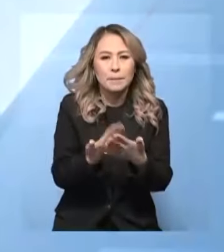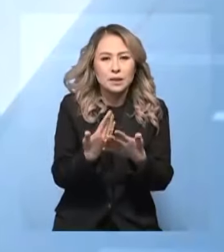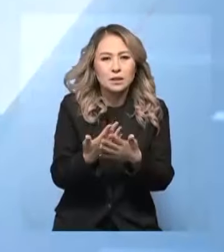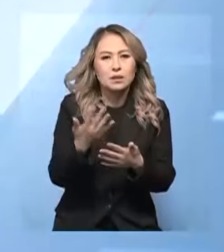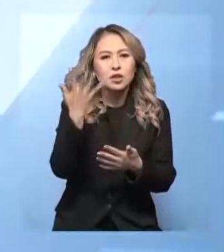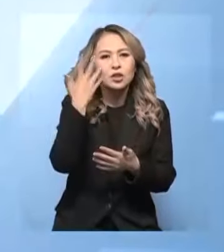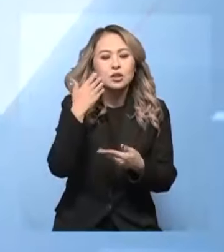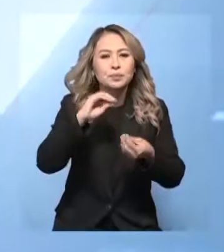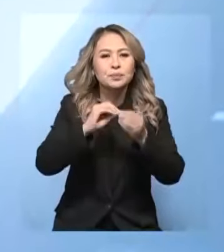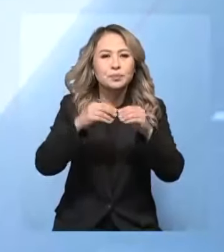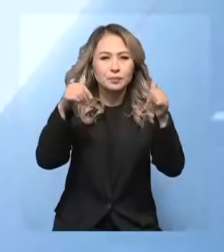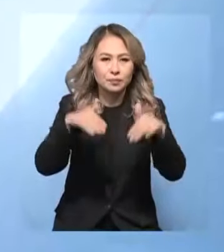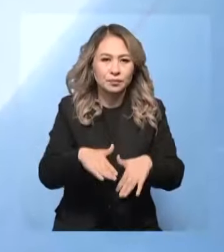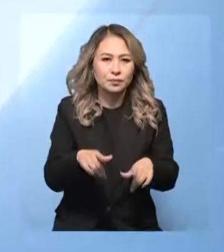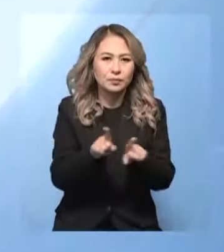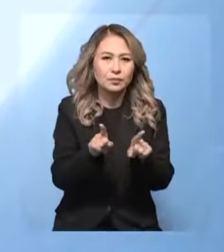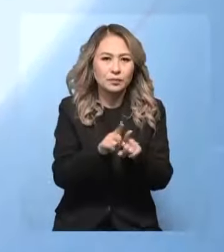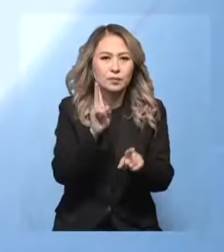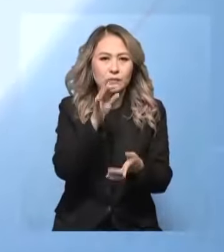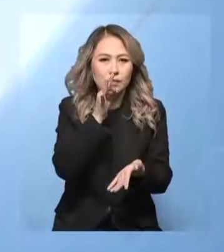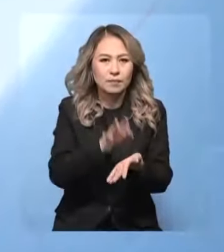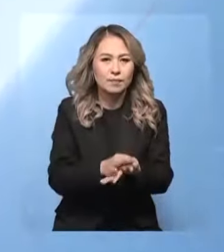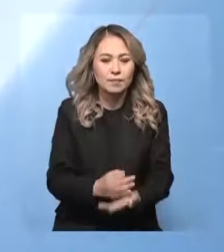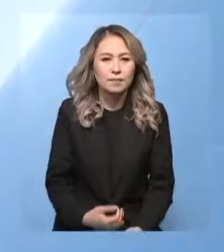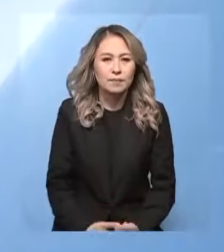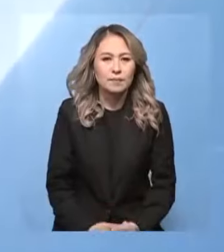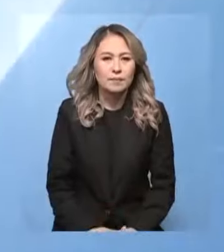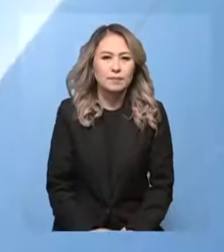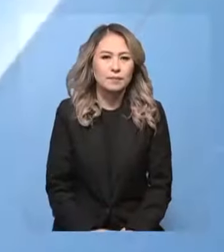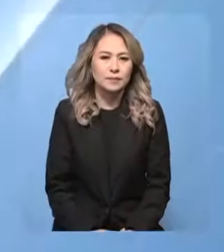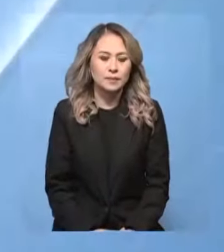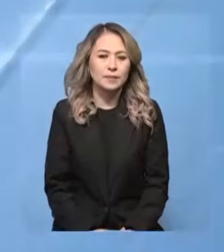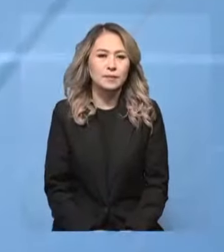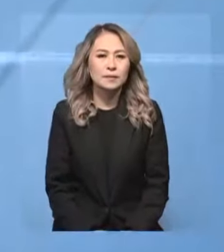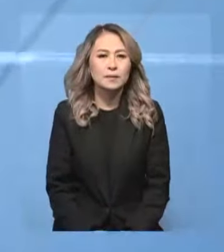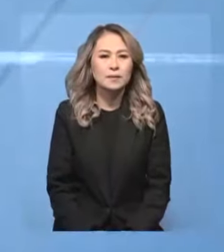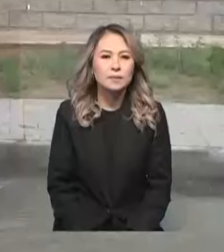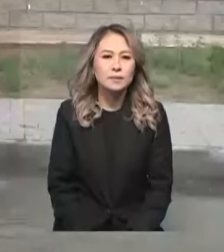Мәселені қашан шешеді, қолайсыздықтар үшін кім жауапты? Тілшіміздің материалында.